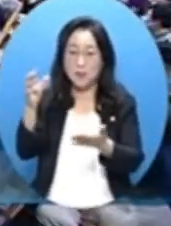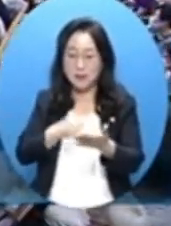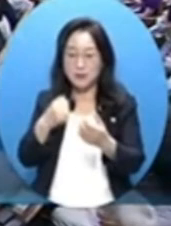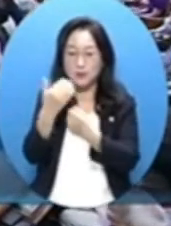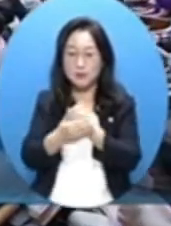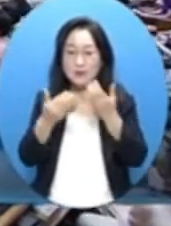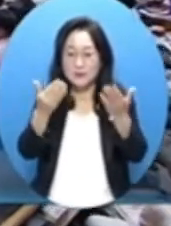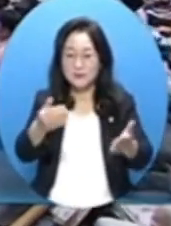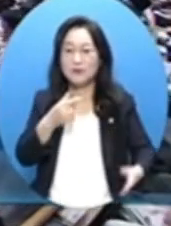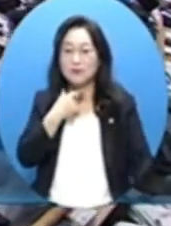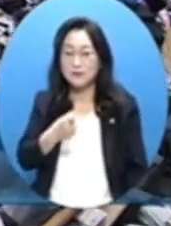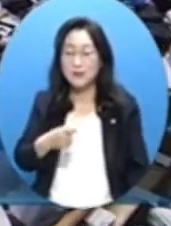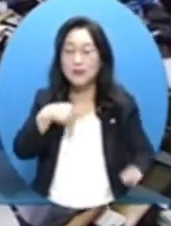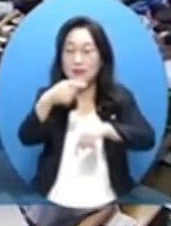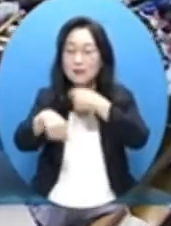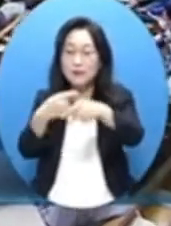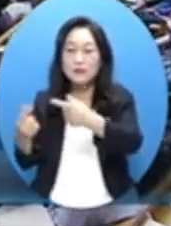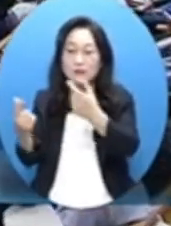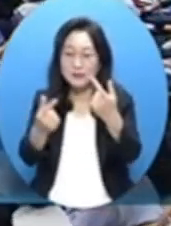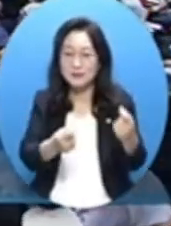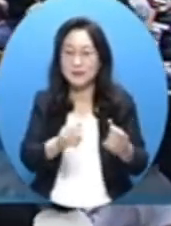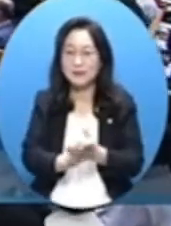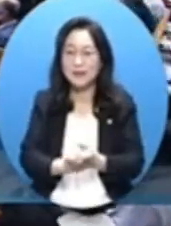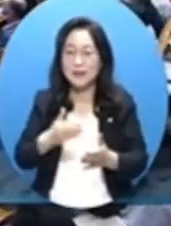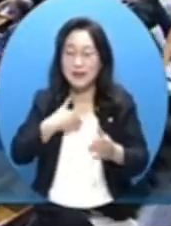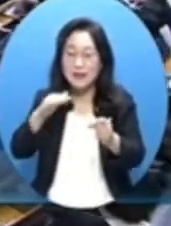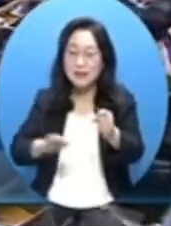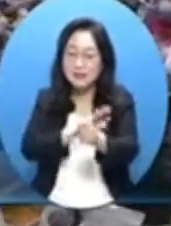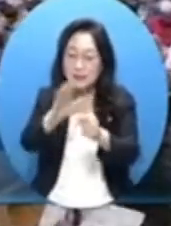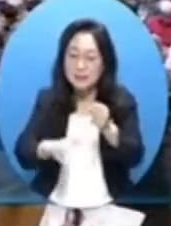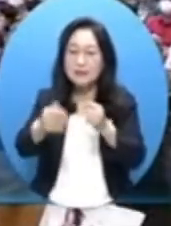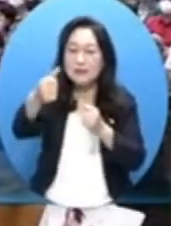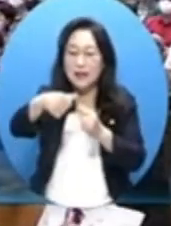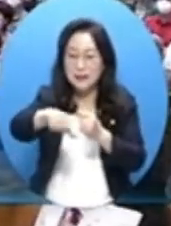나누기 원합니다. 제목을 한번 따라해 주시기 바랍니다. 내 사랑하는 아들